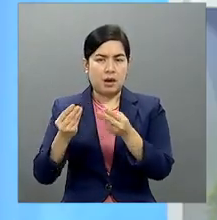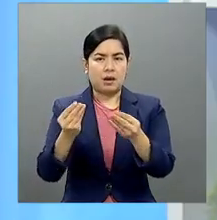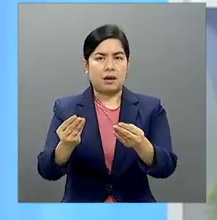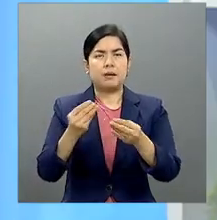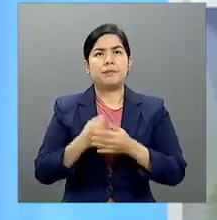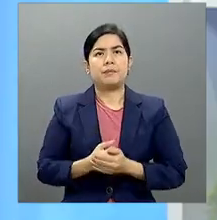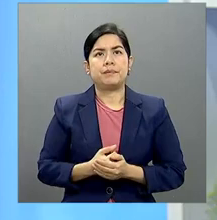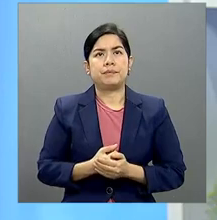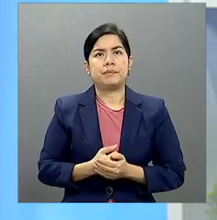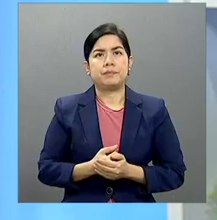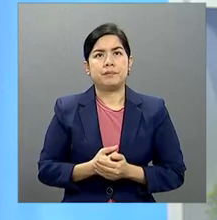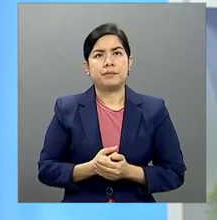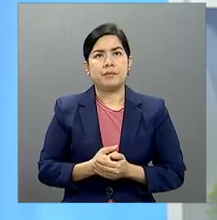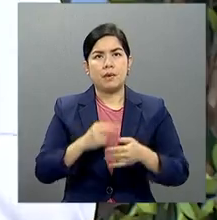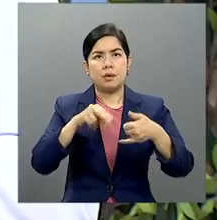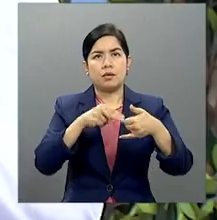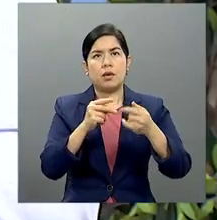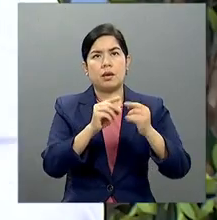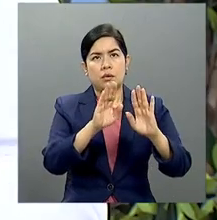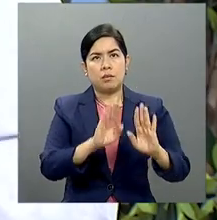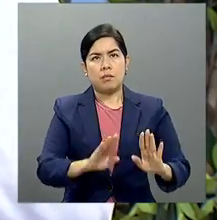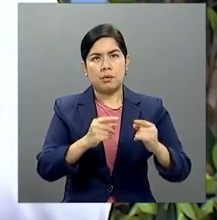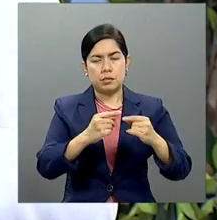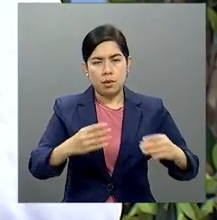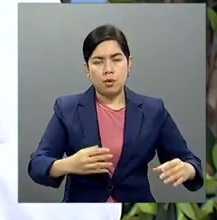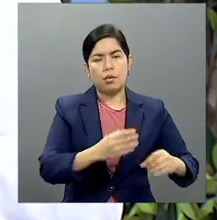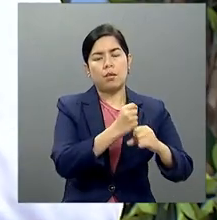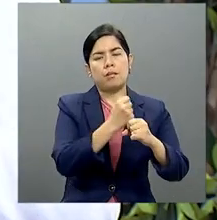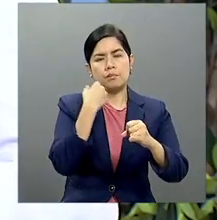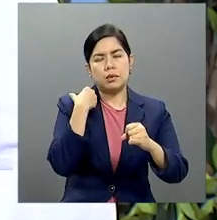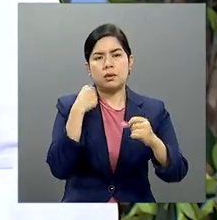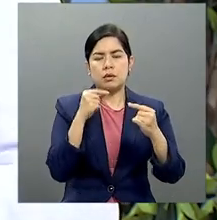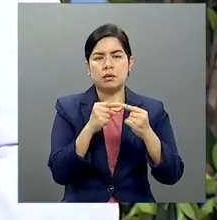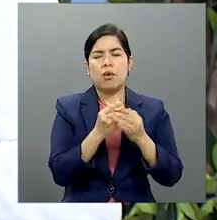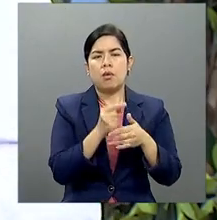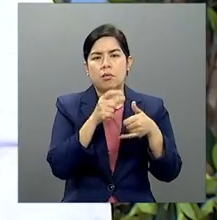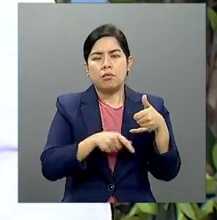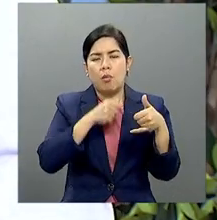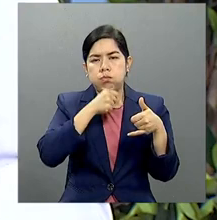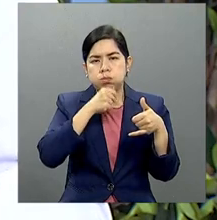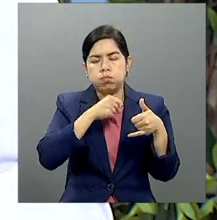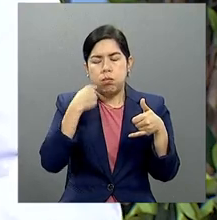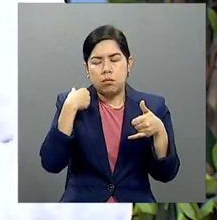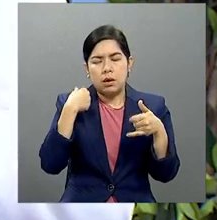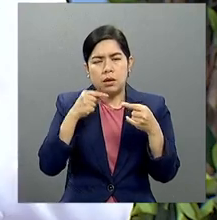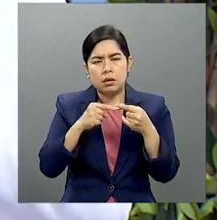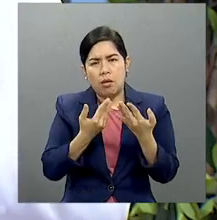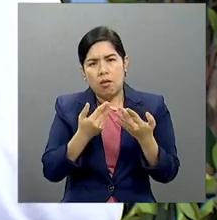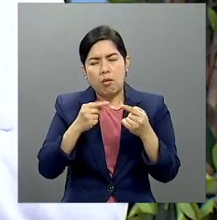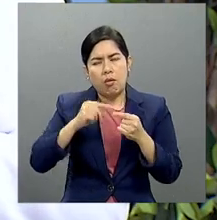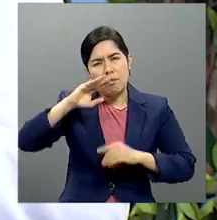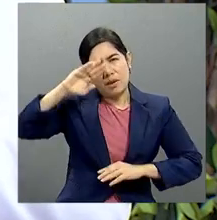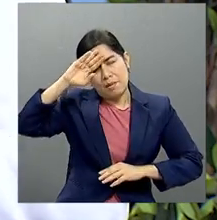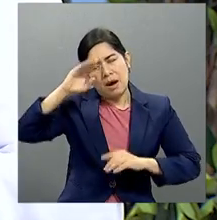เดียวใช่ครับดูแลอย่างองค์รวมหรือแม้แต่คนไข้บางคนที่สูงอายุหรือว่ามีโรคร่วมบางชนิดที่ไม่เหมาะกับการบำบัดทดแทนไตแต่ก็